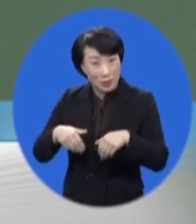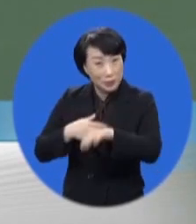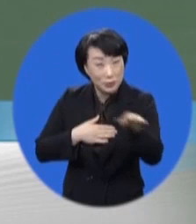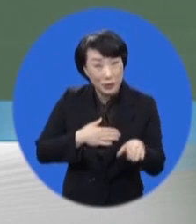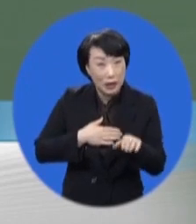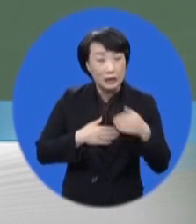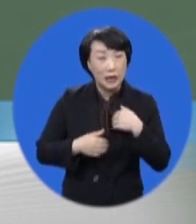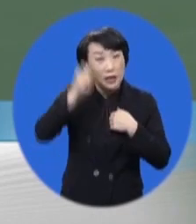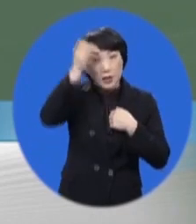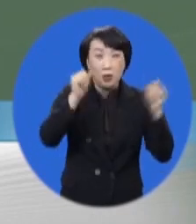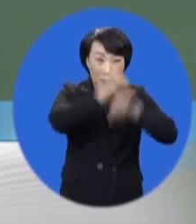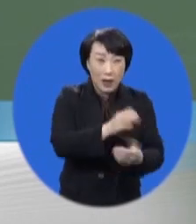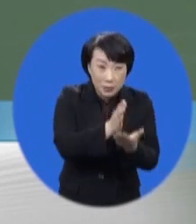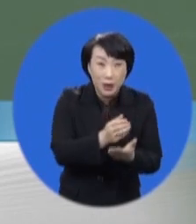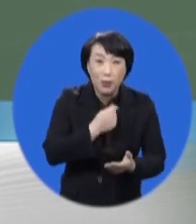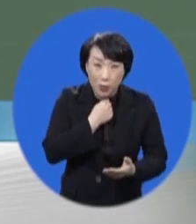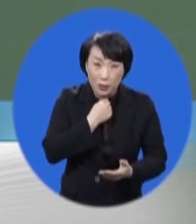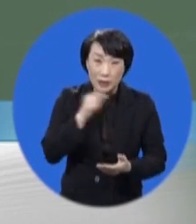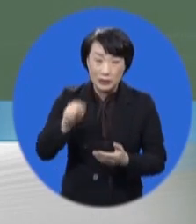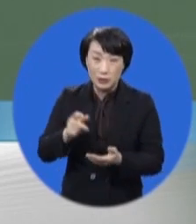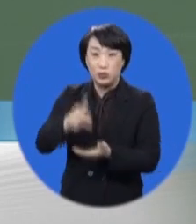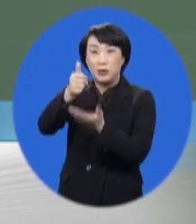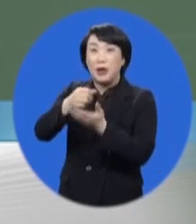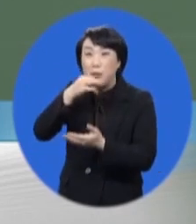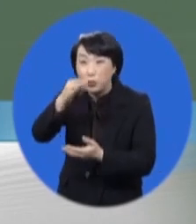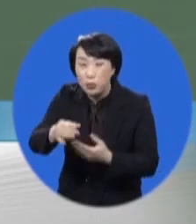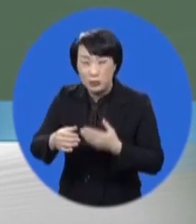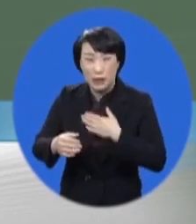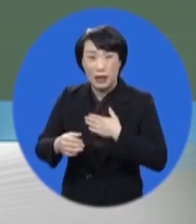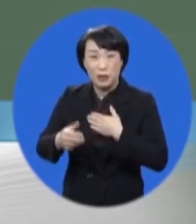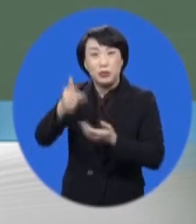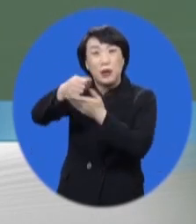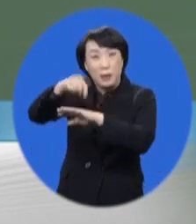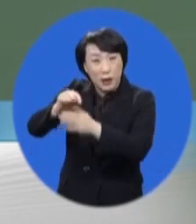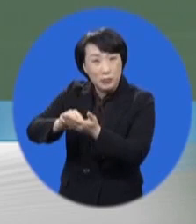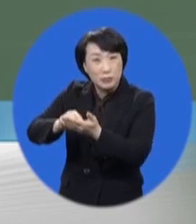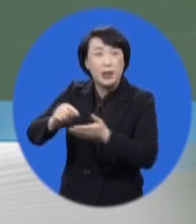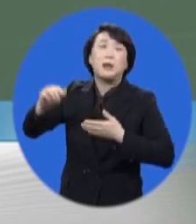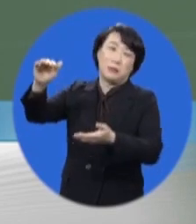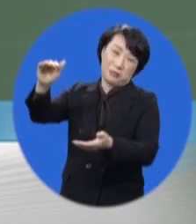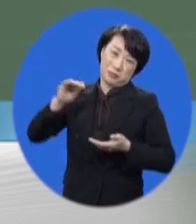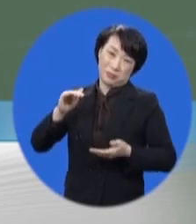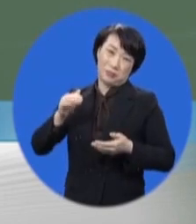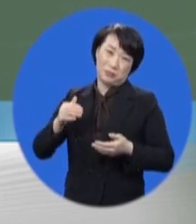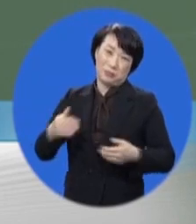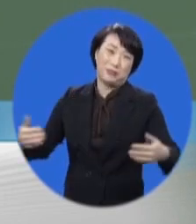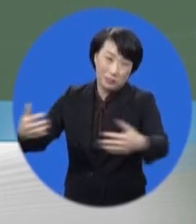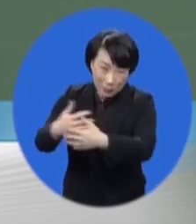우리가 망하지 않기를 그렇게 바라시는 애절한 주님의 심정을 가슴에 끌어안대.